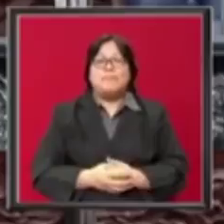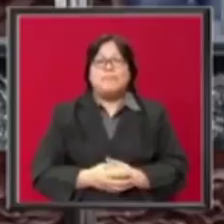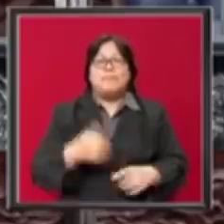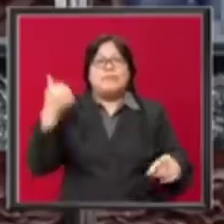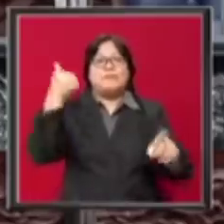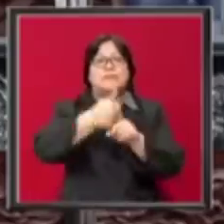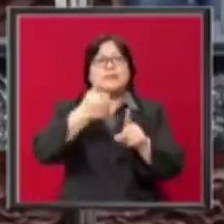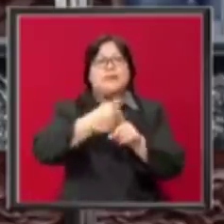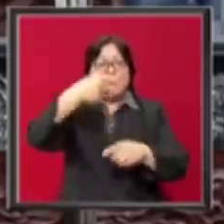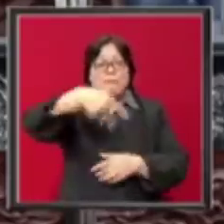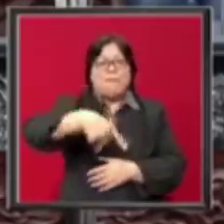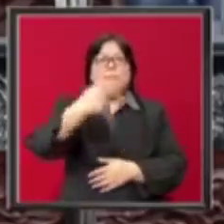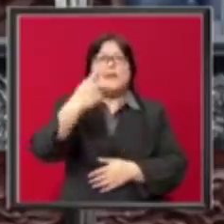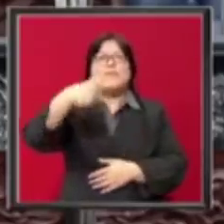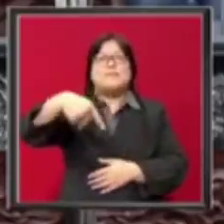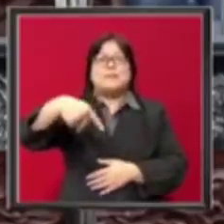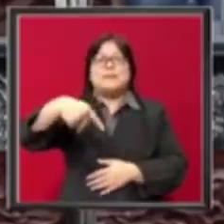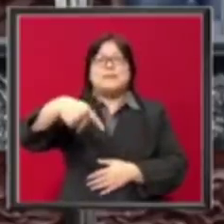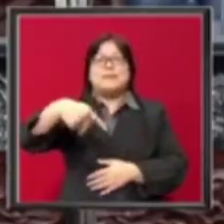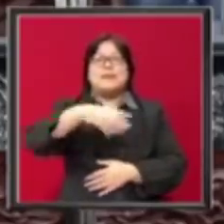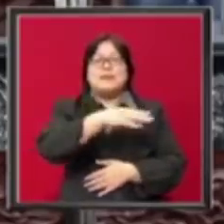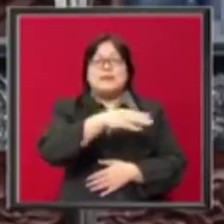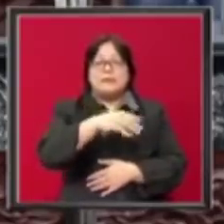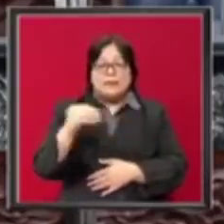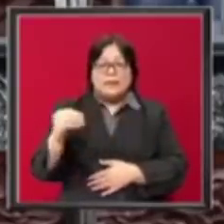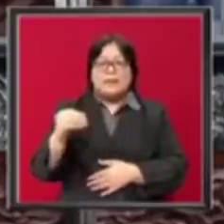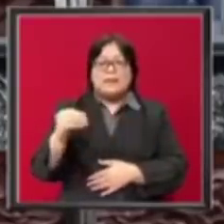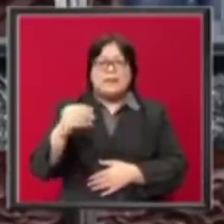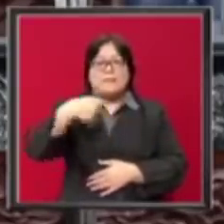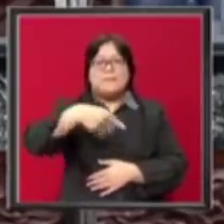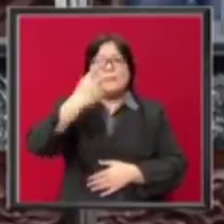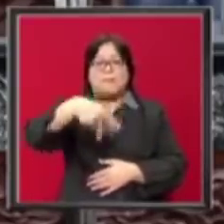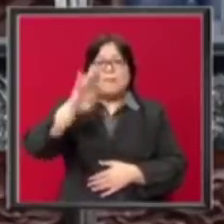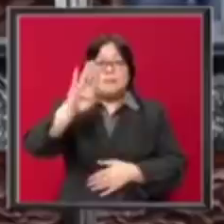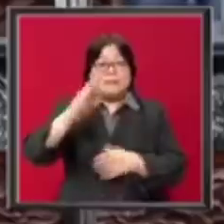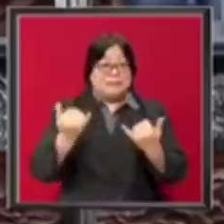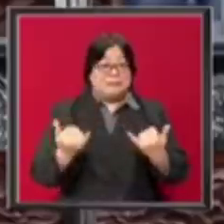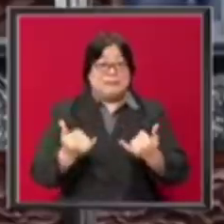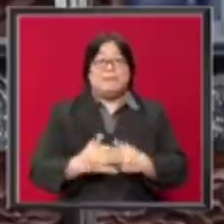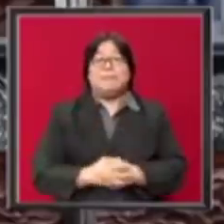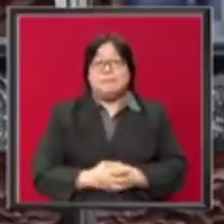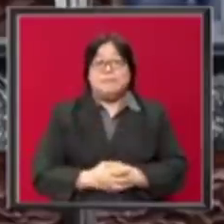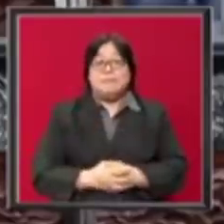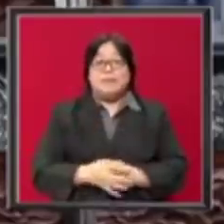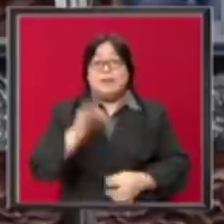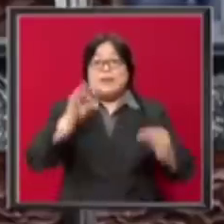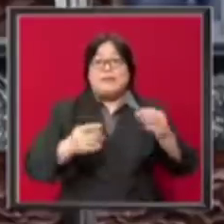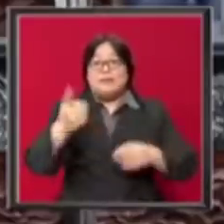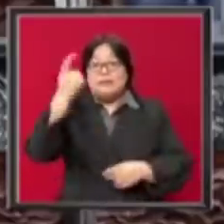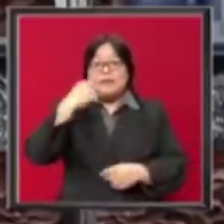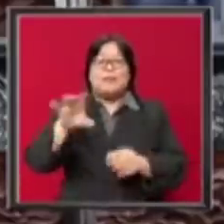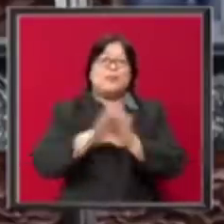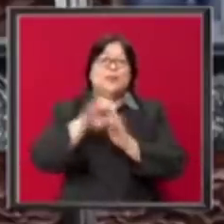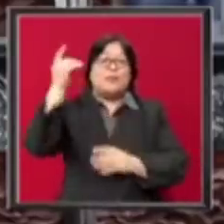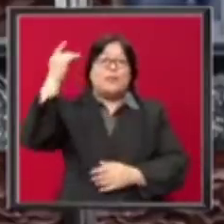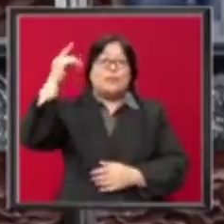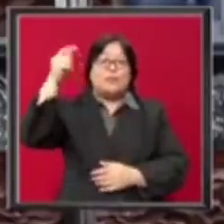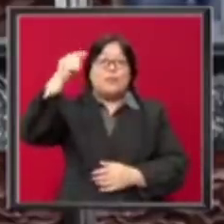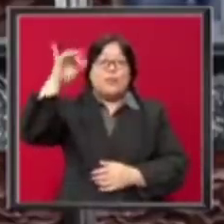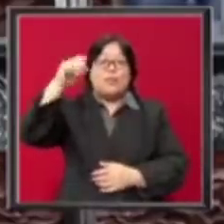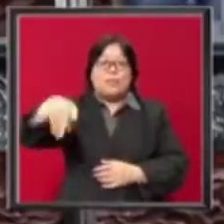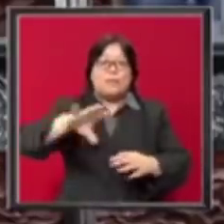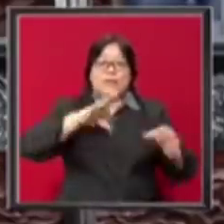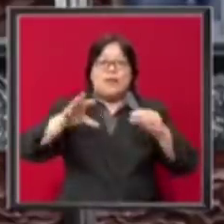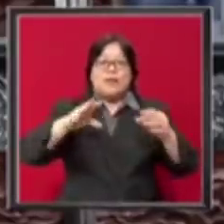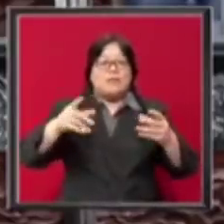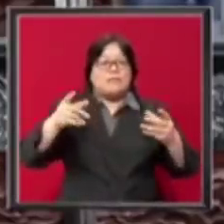Perintah Perkawalan Pergerakan dan PKPB ini. Kalau tanya tadi macam speaker, dia